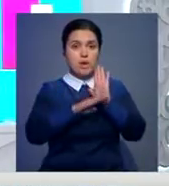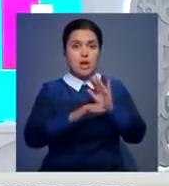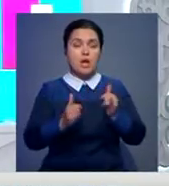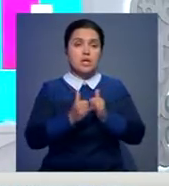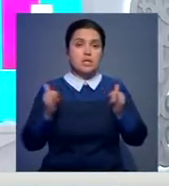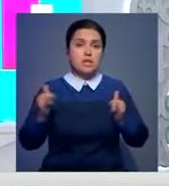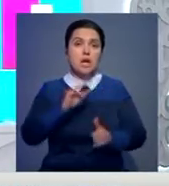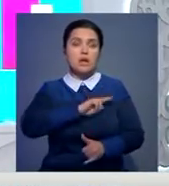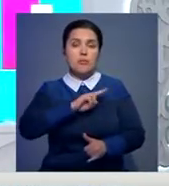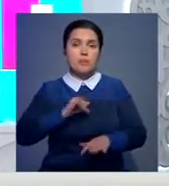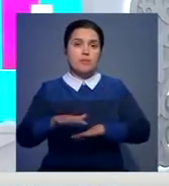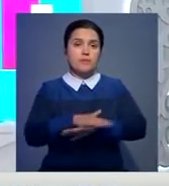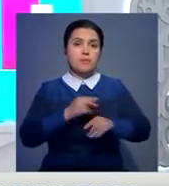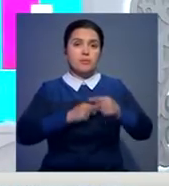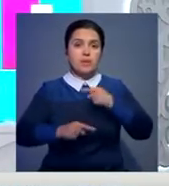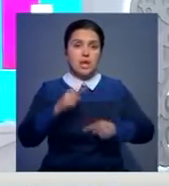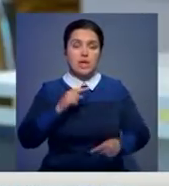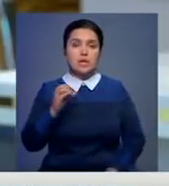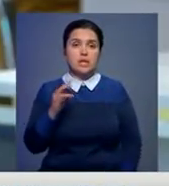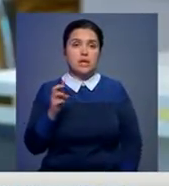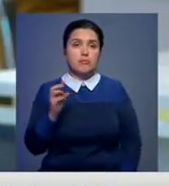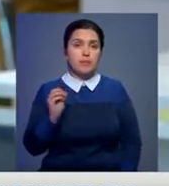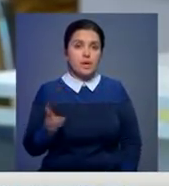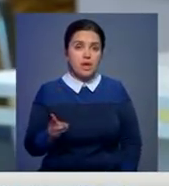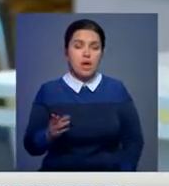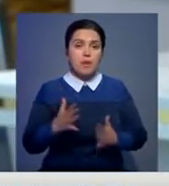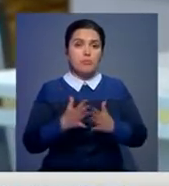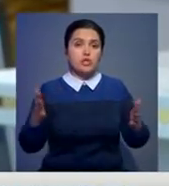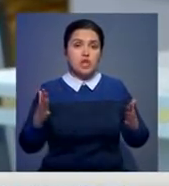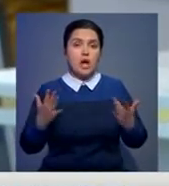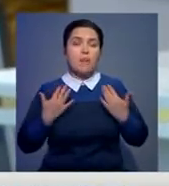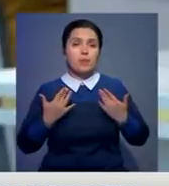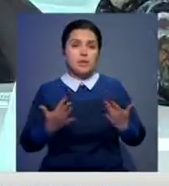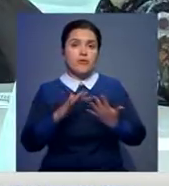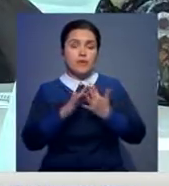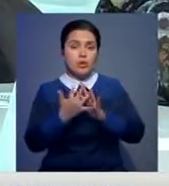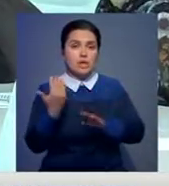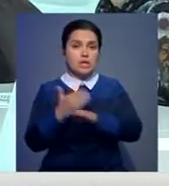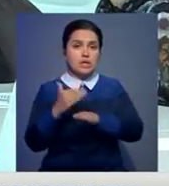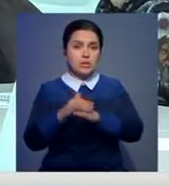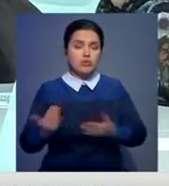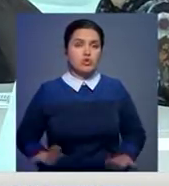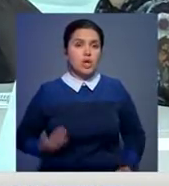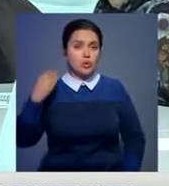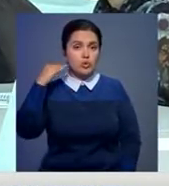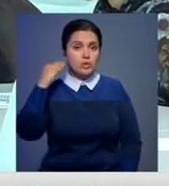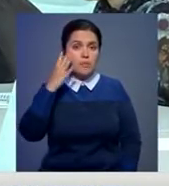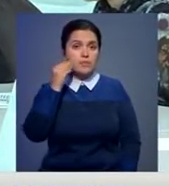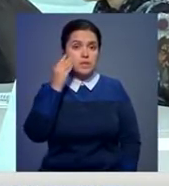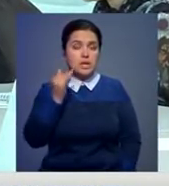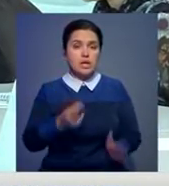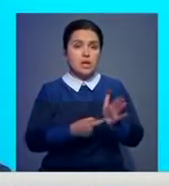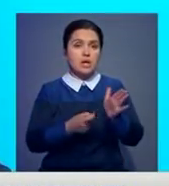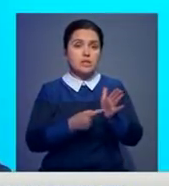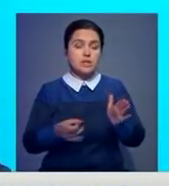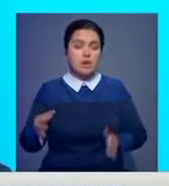развития продуктивной занятости и массового предпринимательства «Еңбек». Наибольшая потребность в сельхозкредитах у жителей Туркестанской,